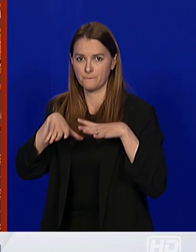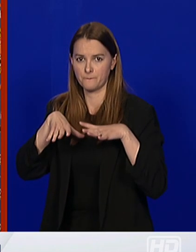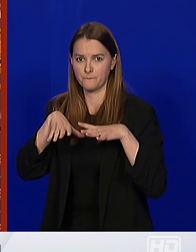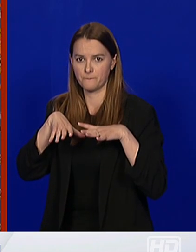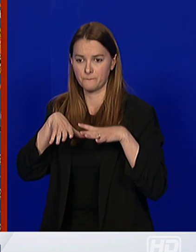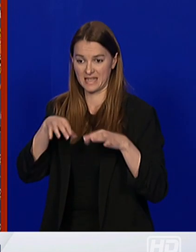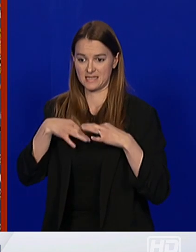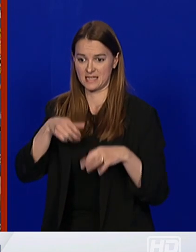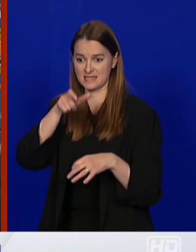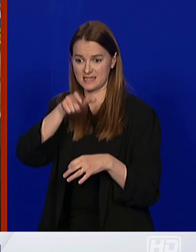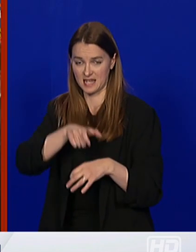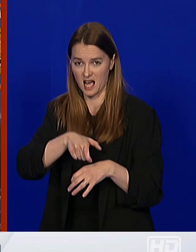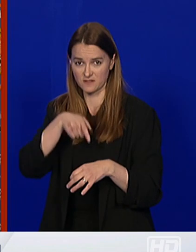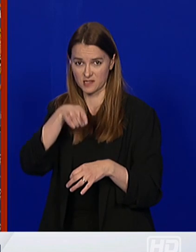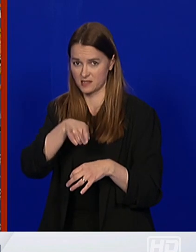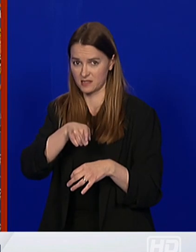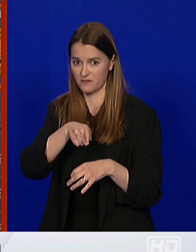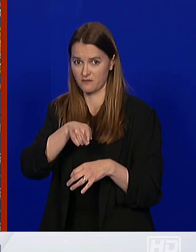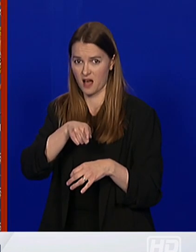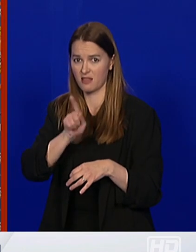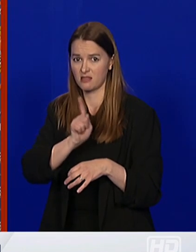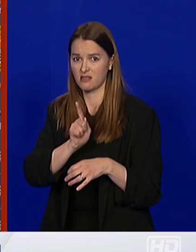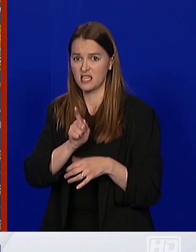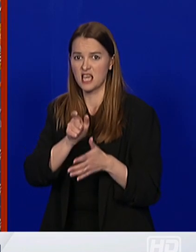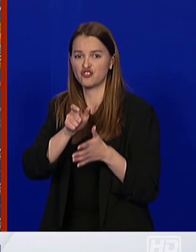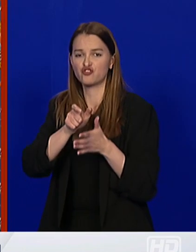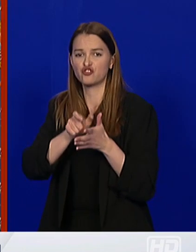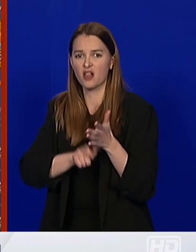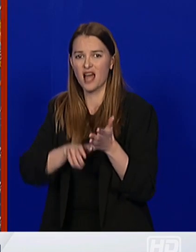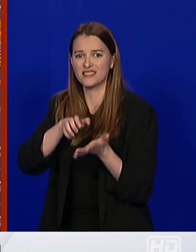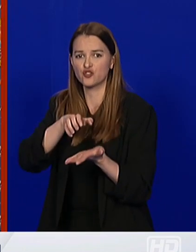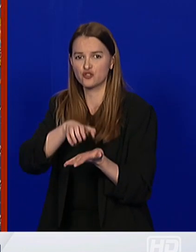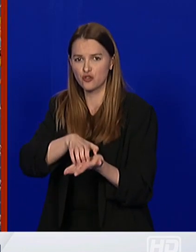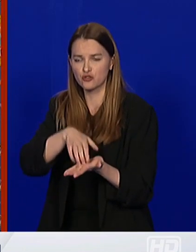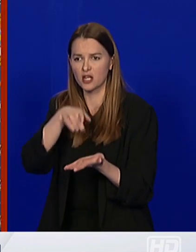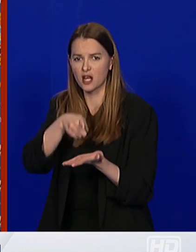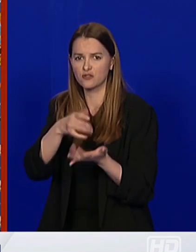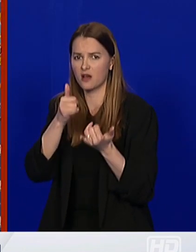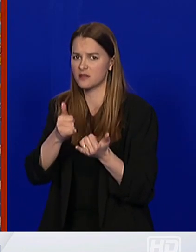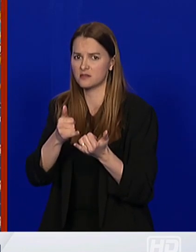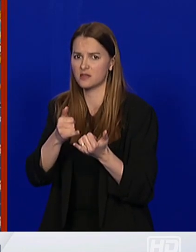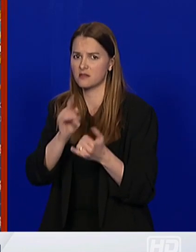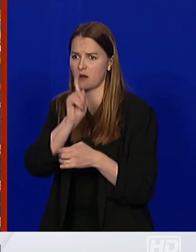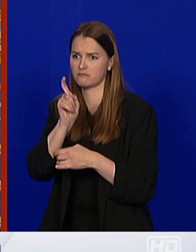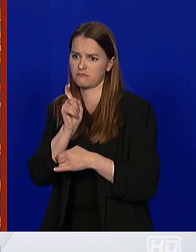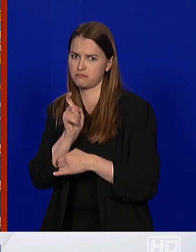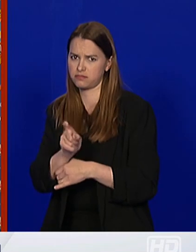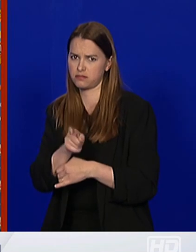ministar zdravstva nije član stožera, dovodi u pitanje pravnu osnovu i otvara